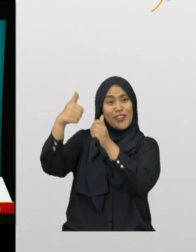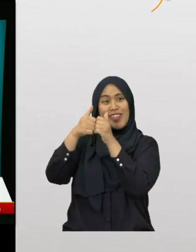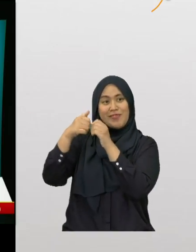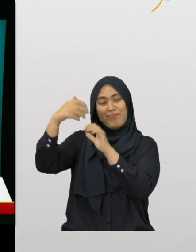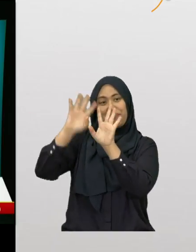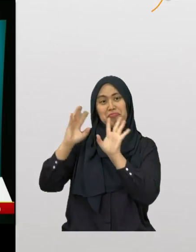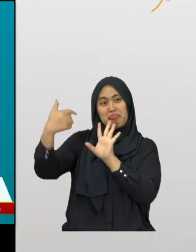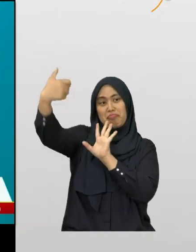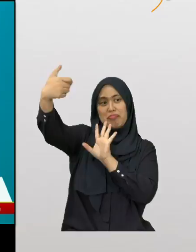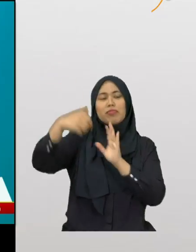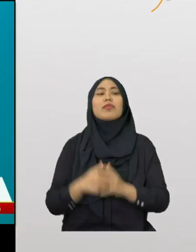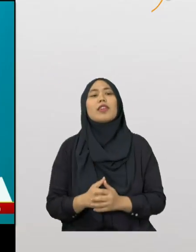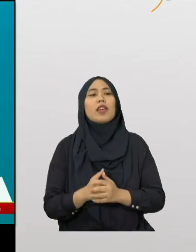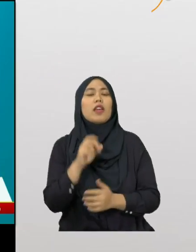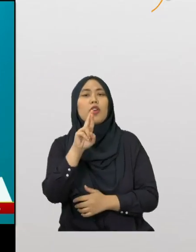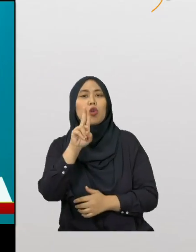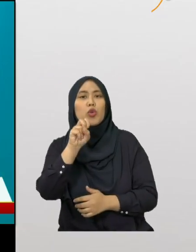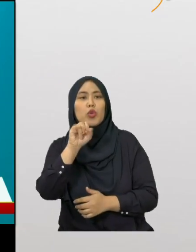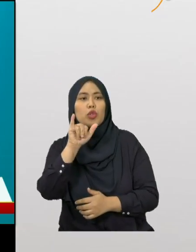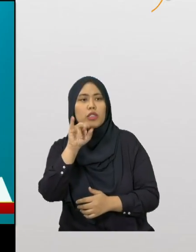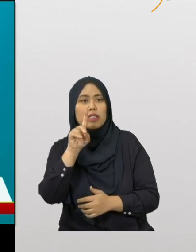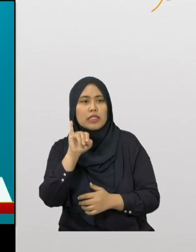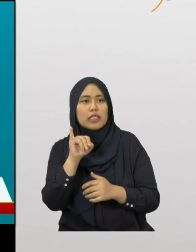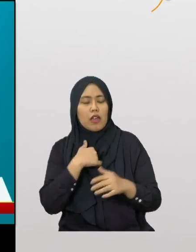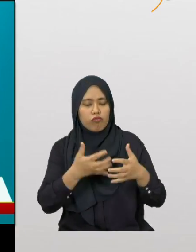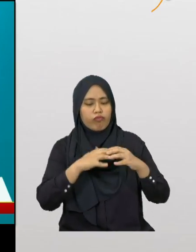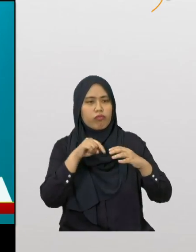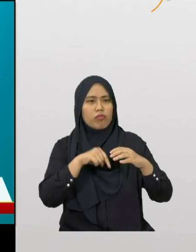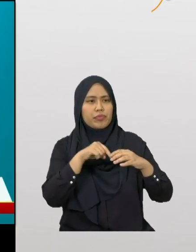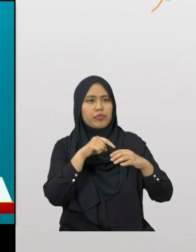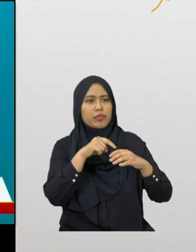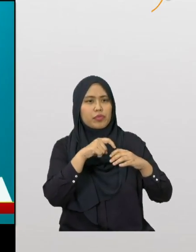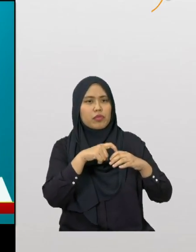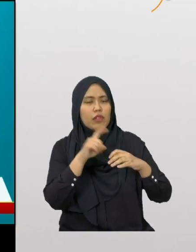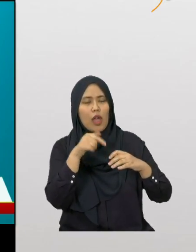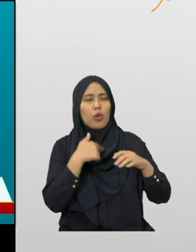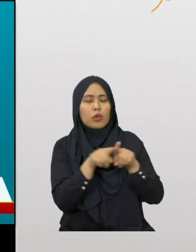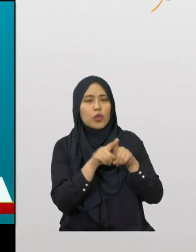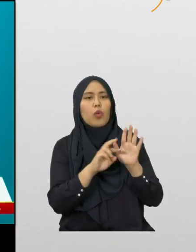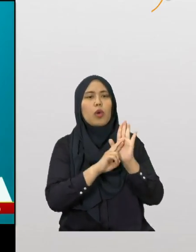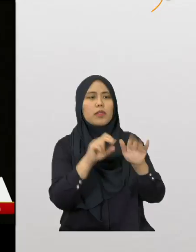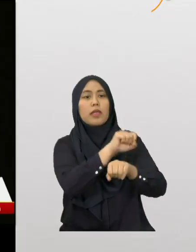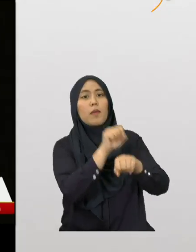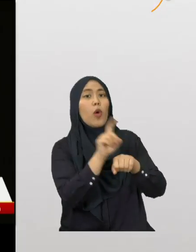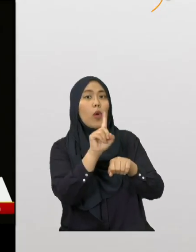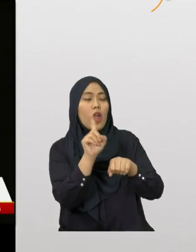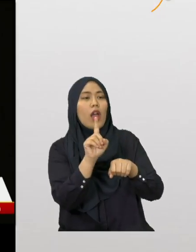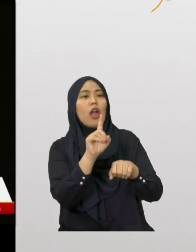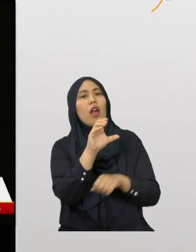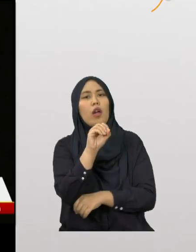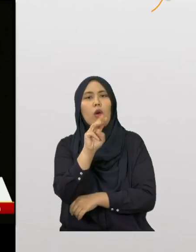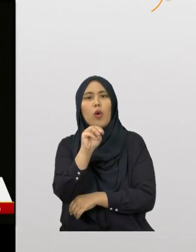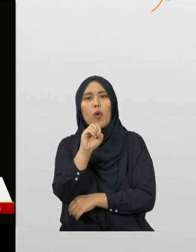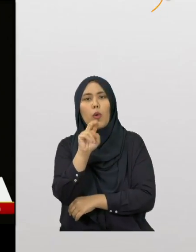Rushdi mewakili Singapura dalam majlis belia Commonwealth. Beliau juga pengasas bersama Reactor,